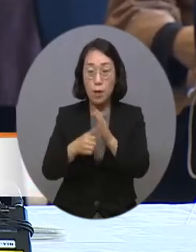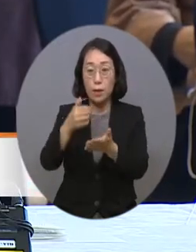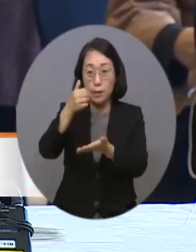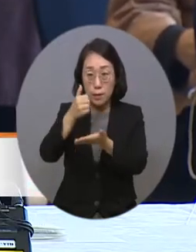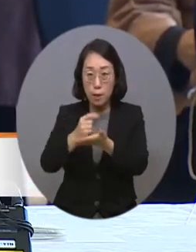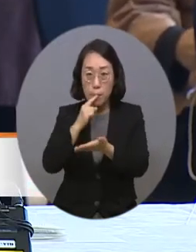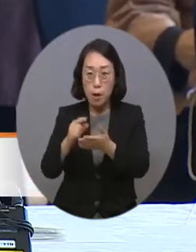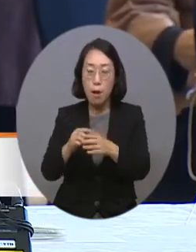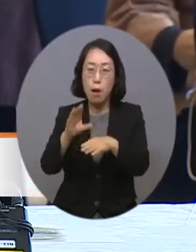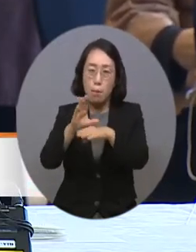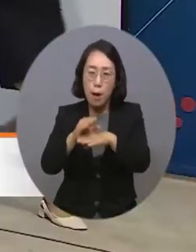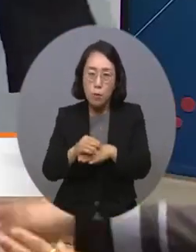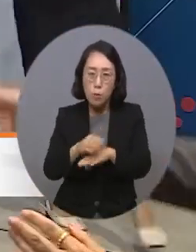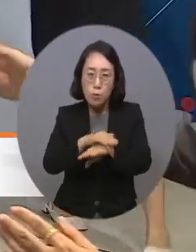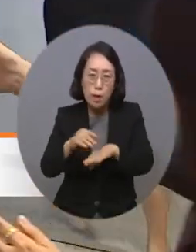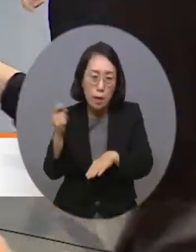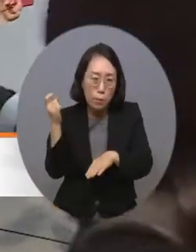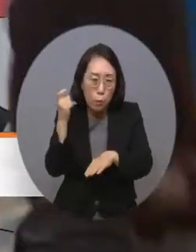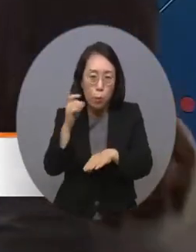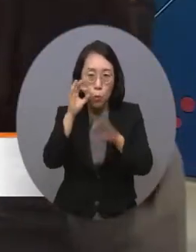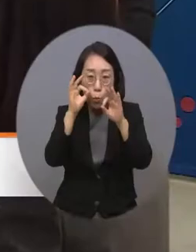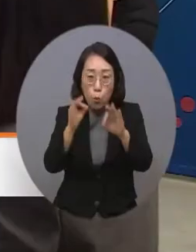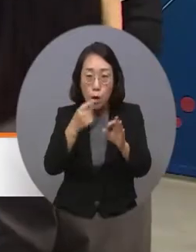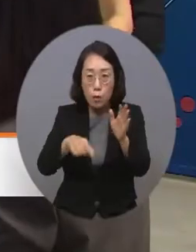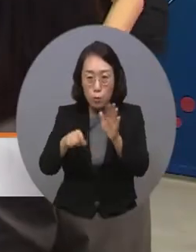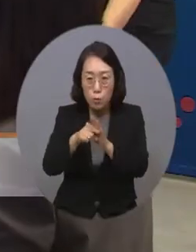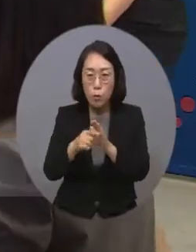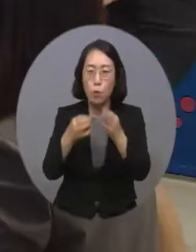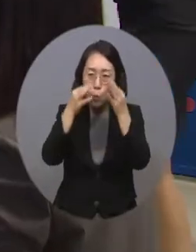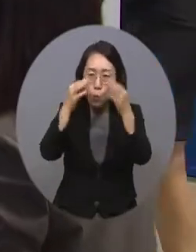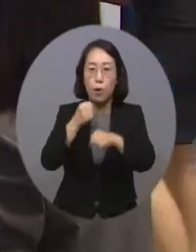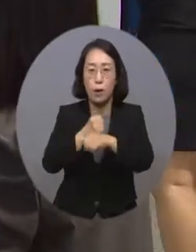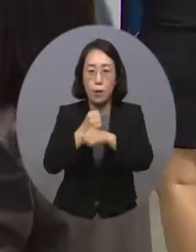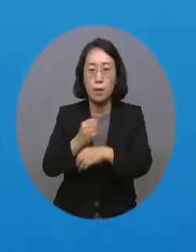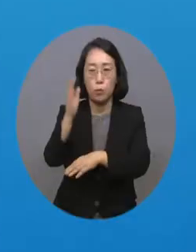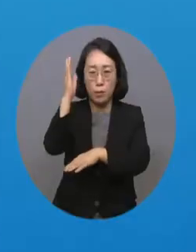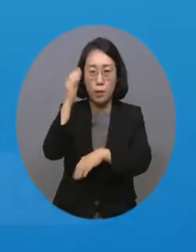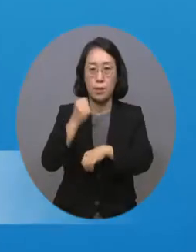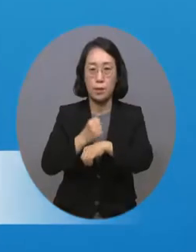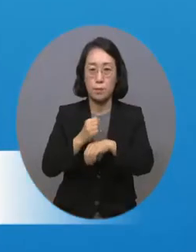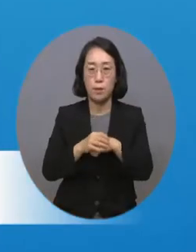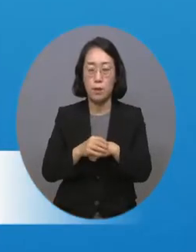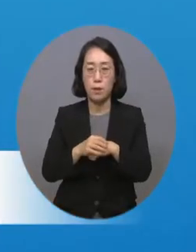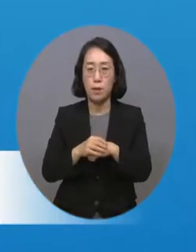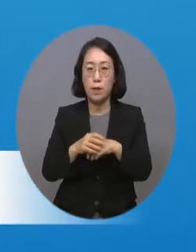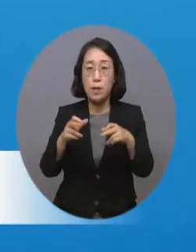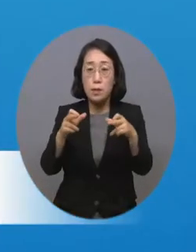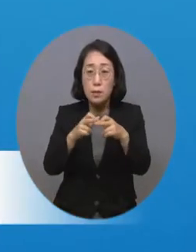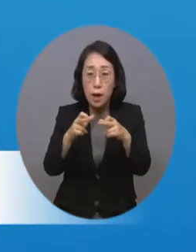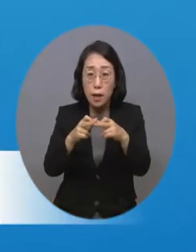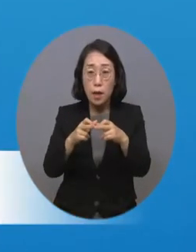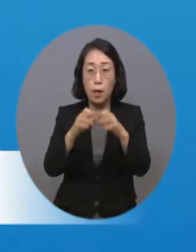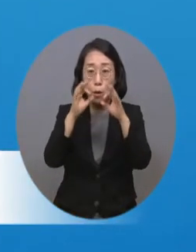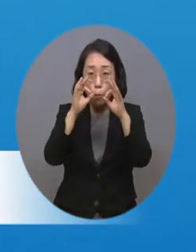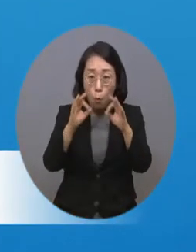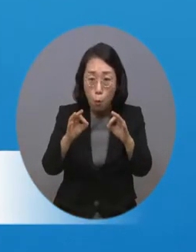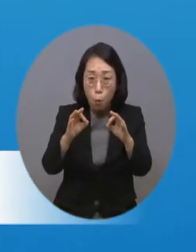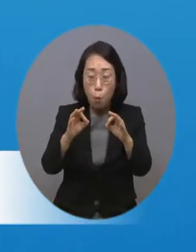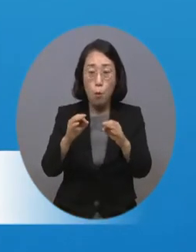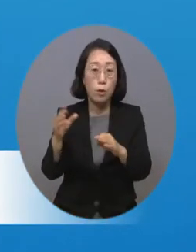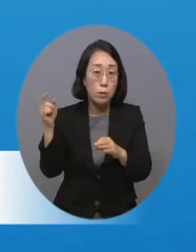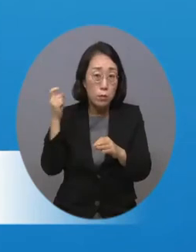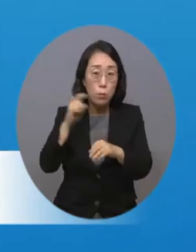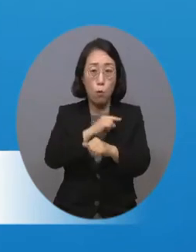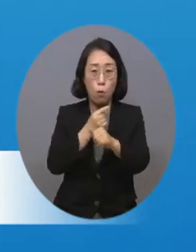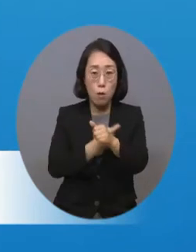방송 접근성 향상을 위해 최선을 다하겠다는 의지를 밝혔습니다. 장애인의 미디어 접근권은 당연한